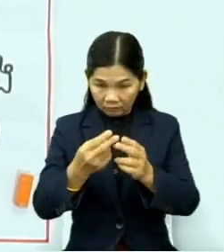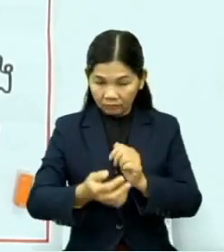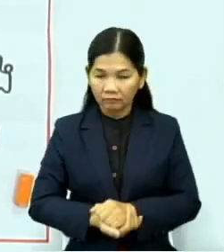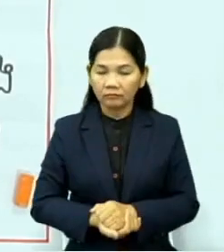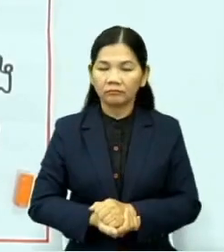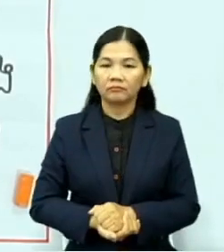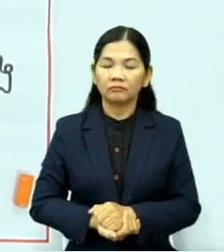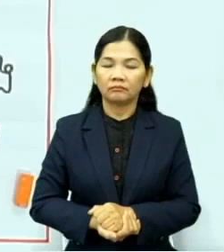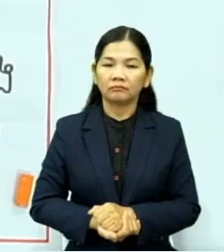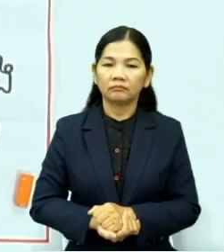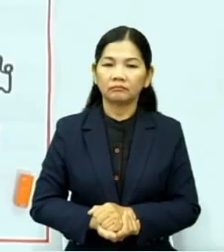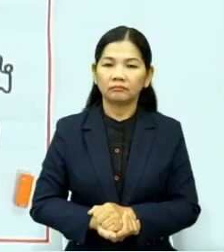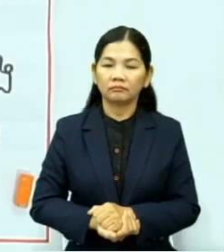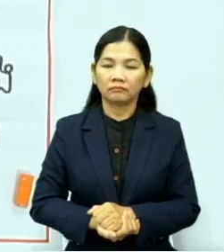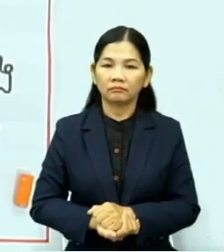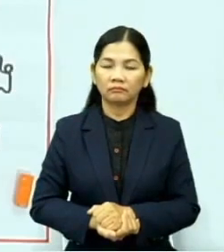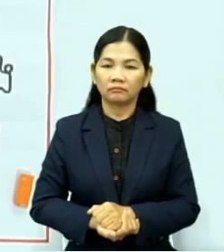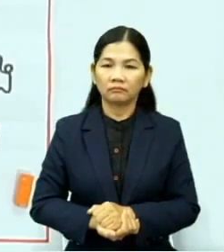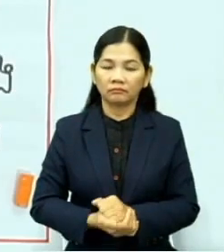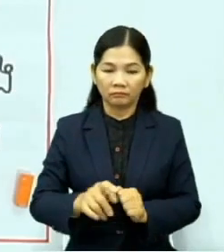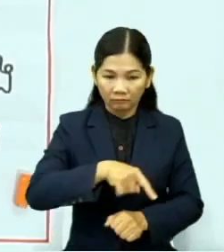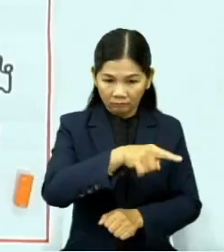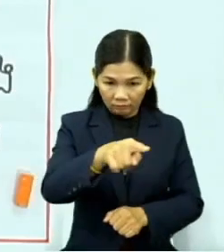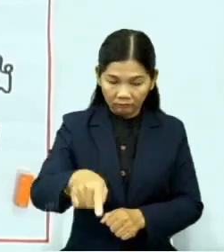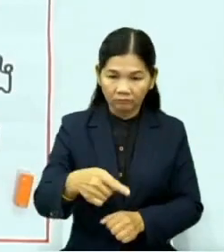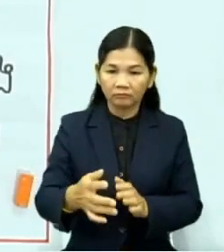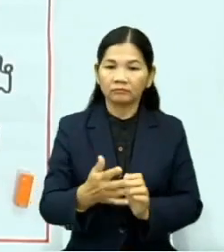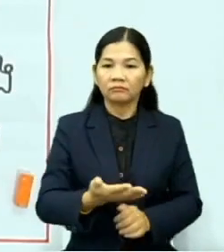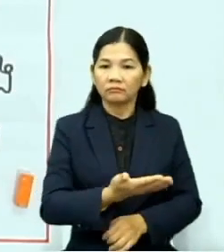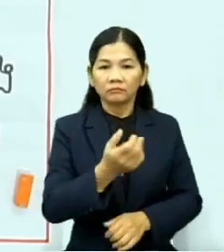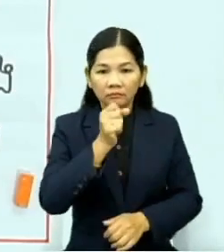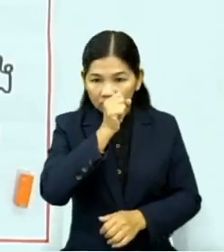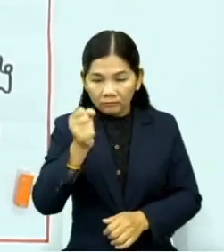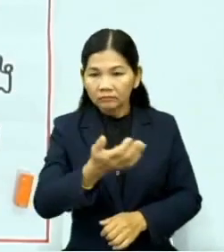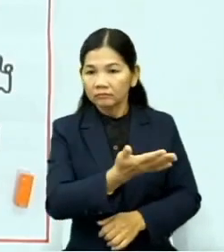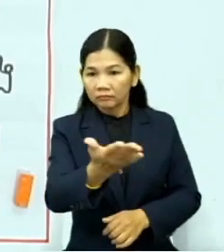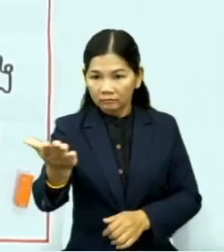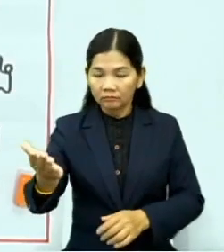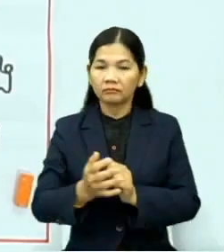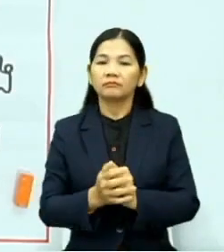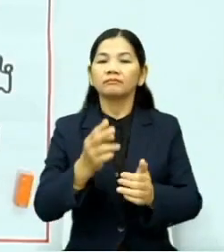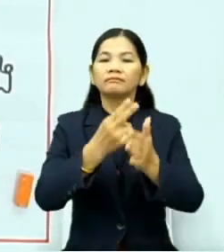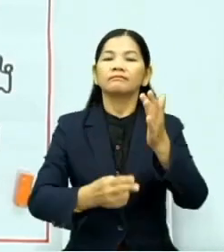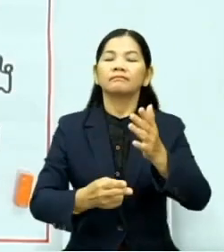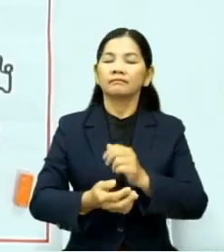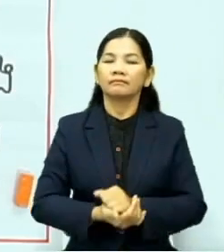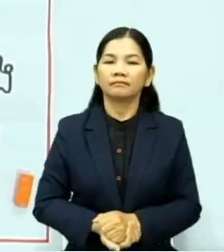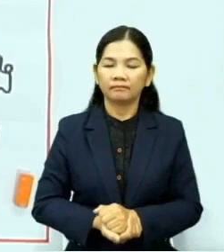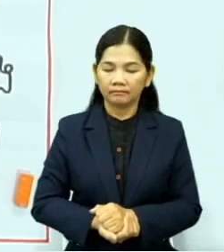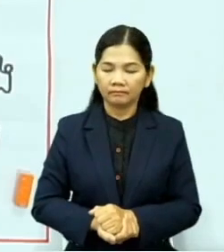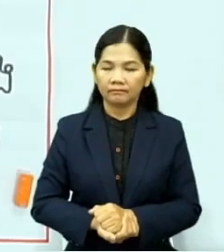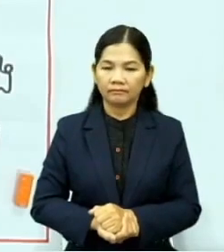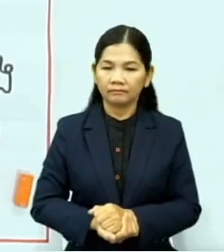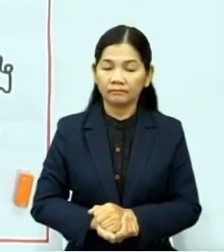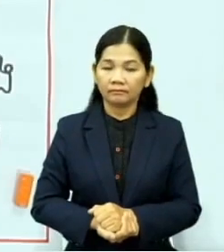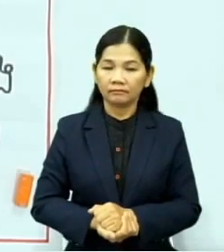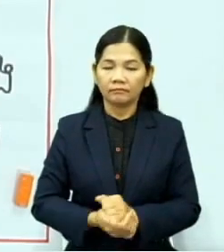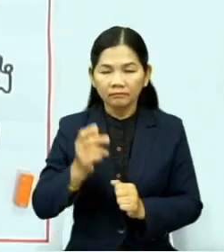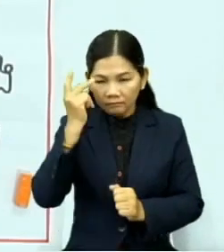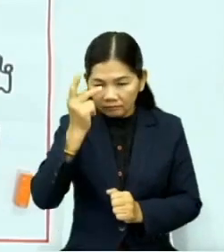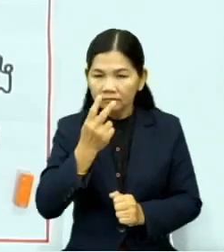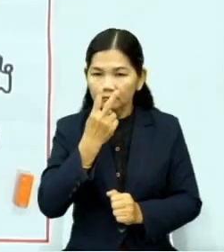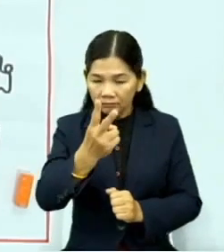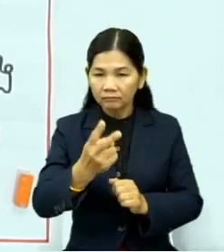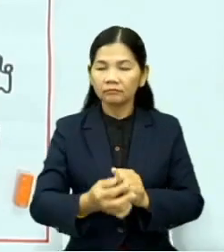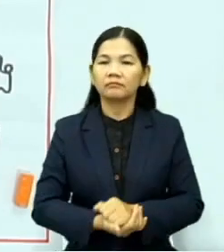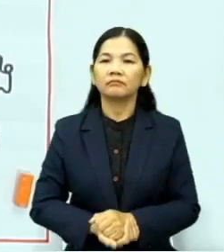con chà kê bà cung vùng phêng à dài sắp đập chà sắp đập vậy khá tất cơ chà lấy con kết mơ tặng